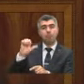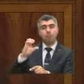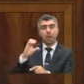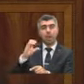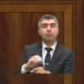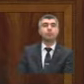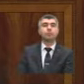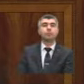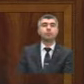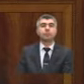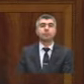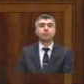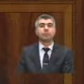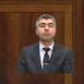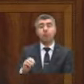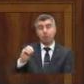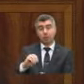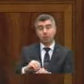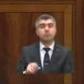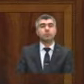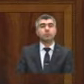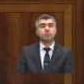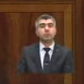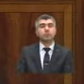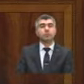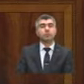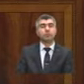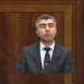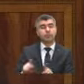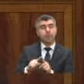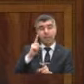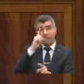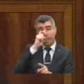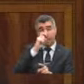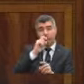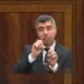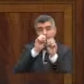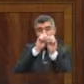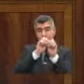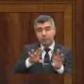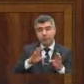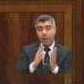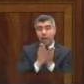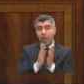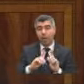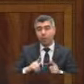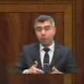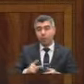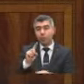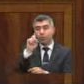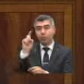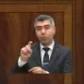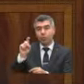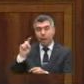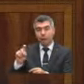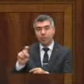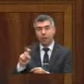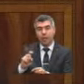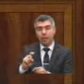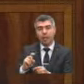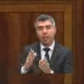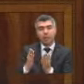التأهيلي. وتجدر الإشارة إلى أن صعوبة التغطية الشاملة للجماعات القروية بالتعليم